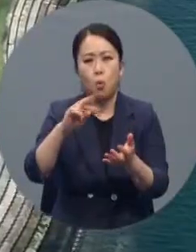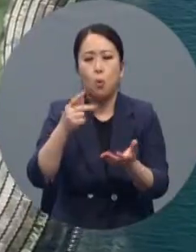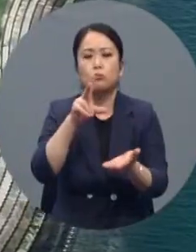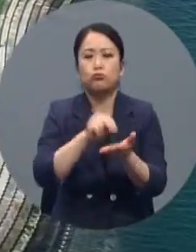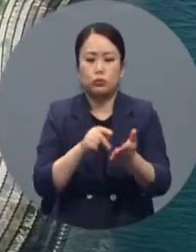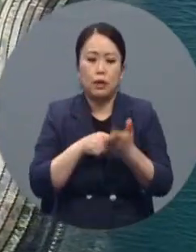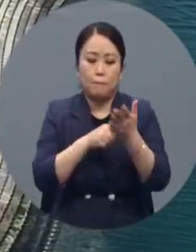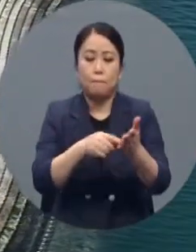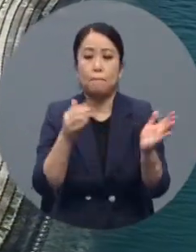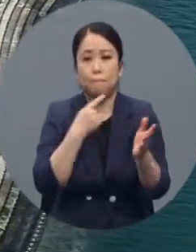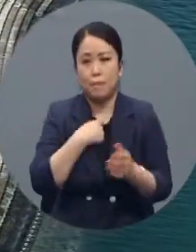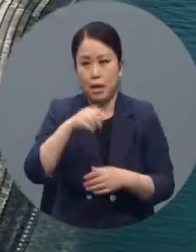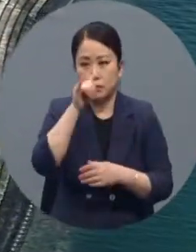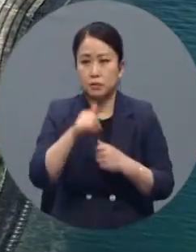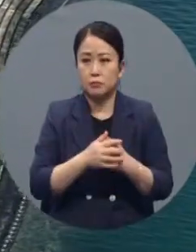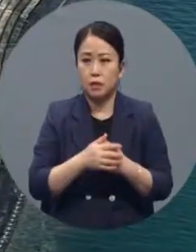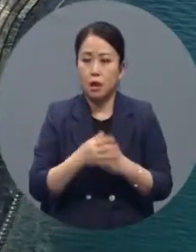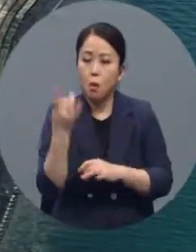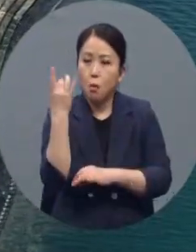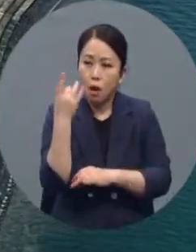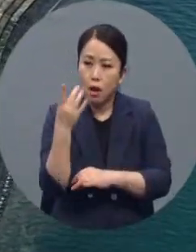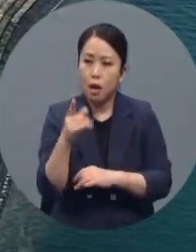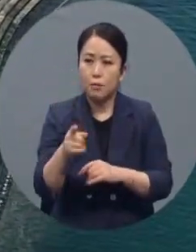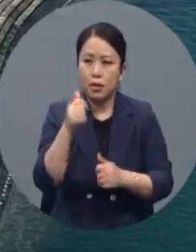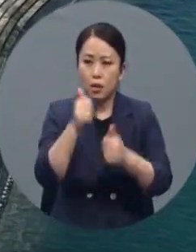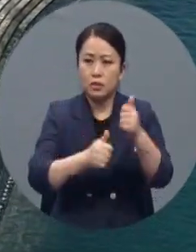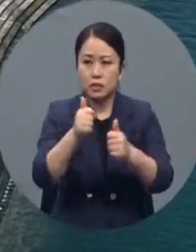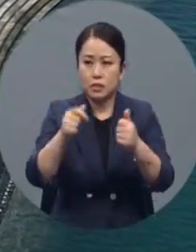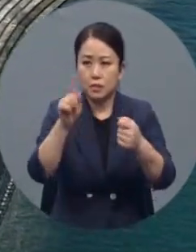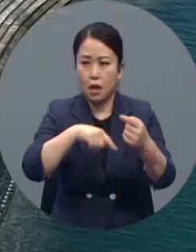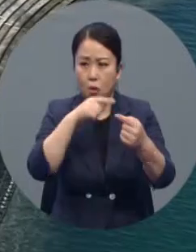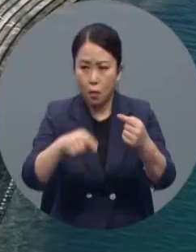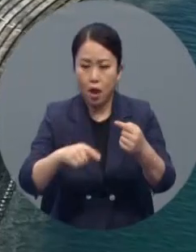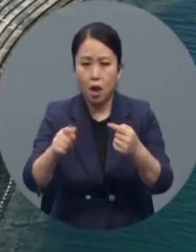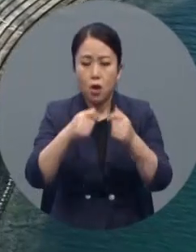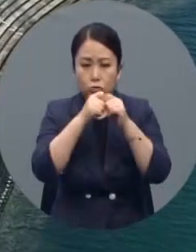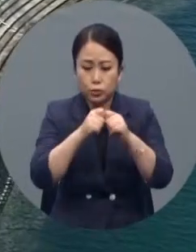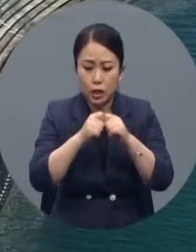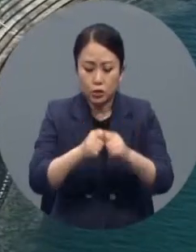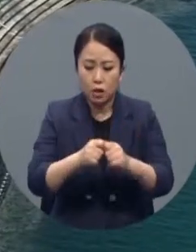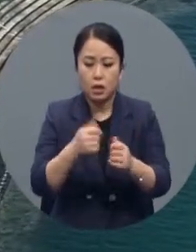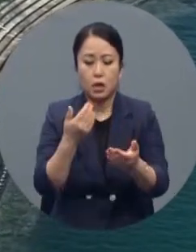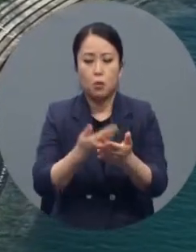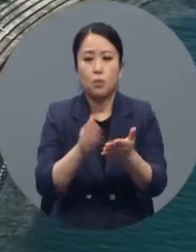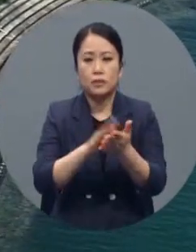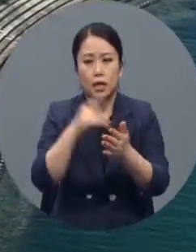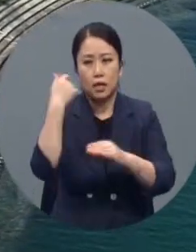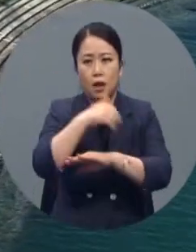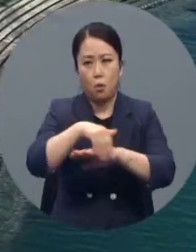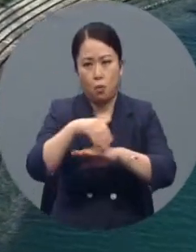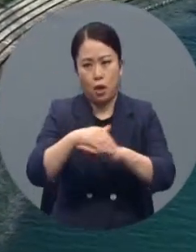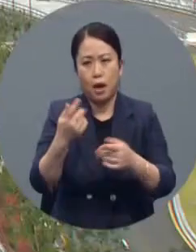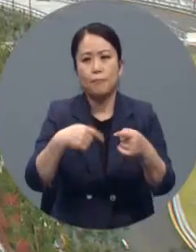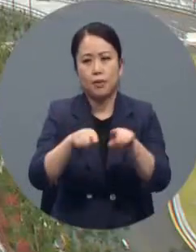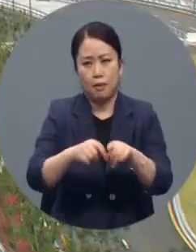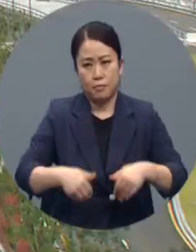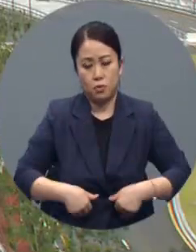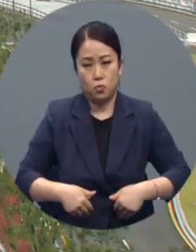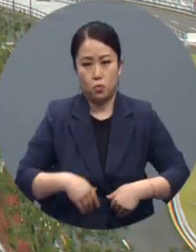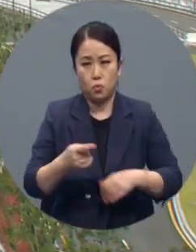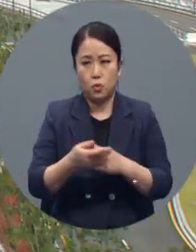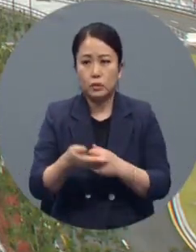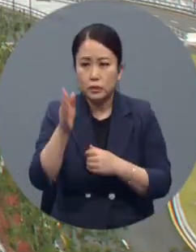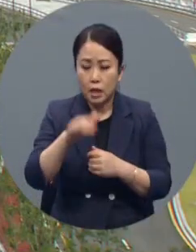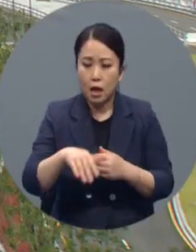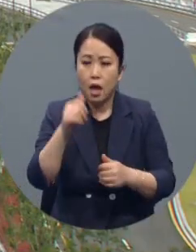따지면 끝냈을 때 적어도 구체적인 시공 계획이 제출이 됐어야 됩니다. 그거는